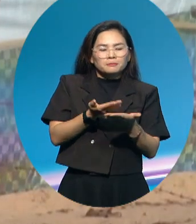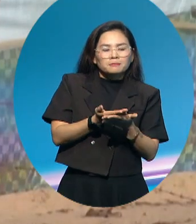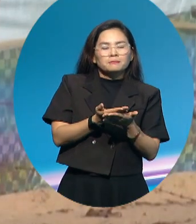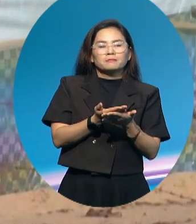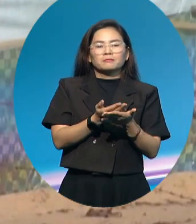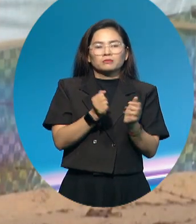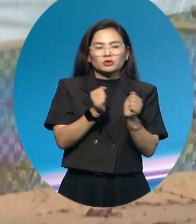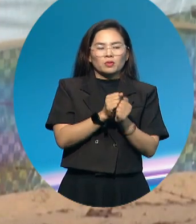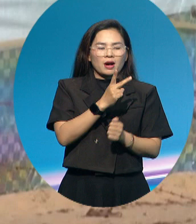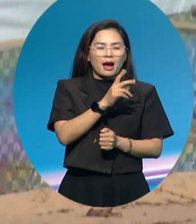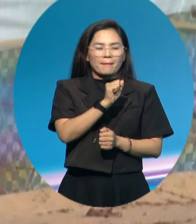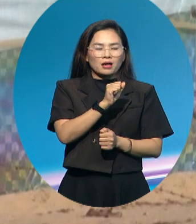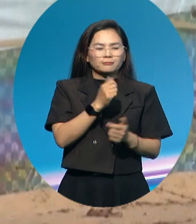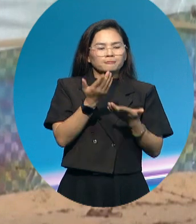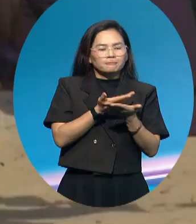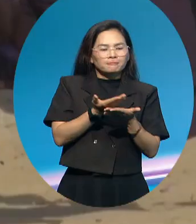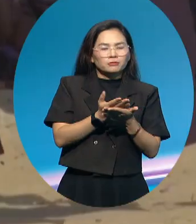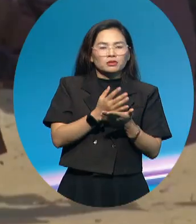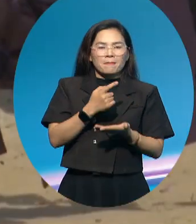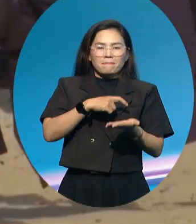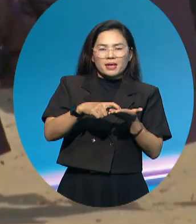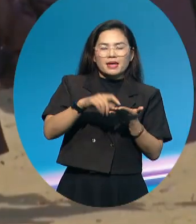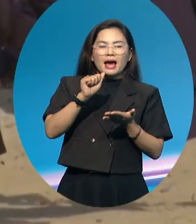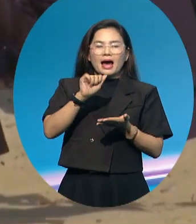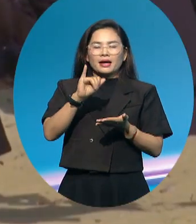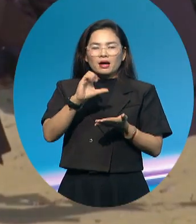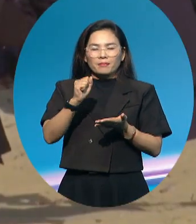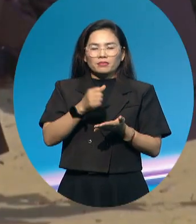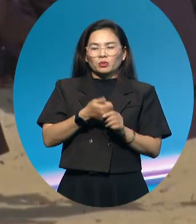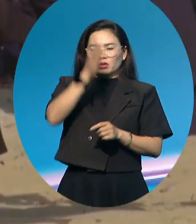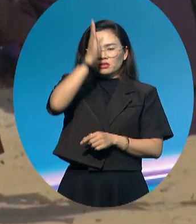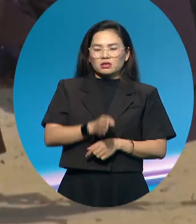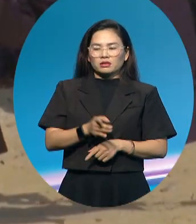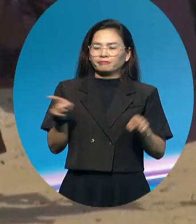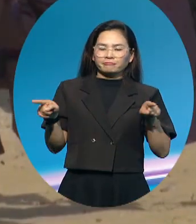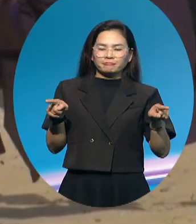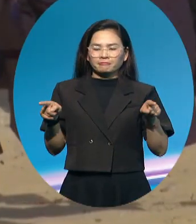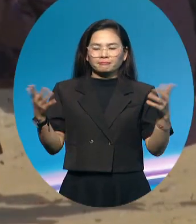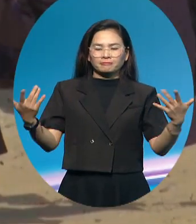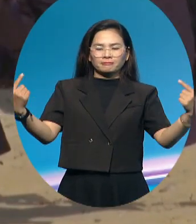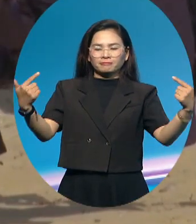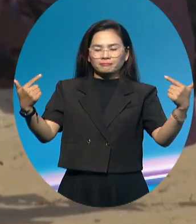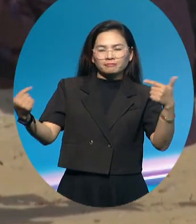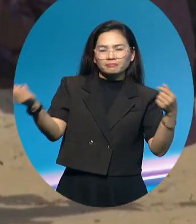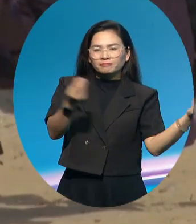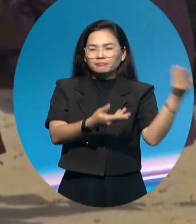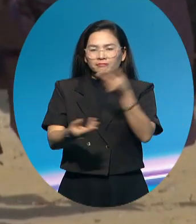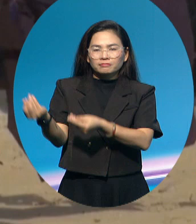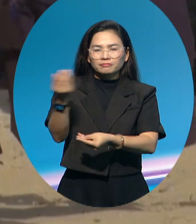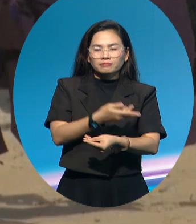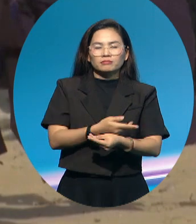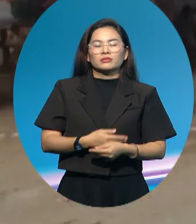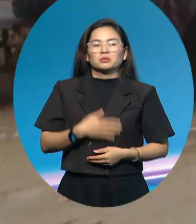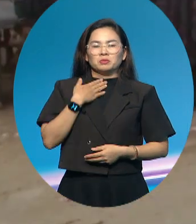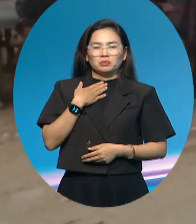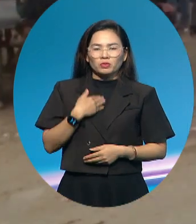với phong trào hội giáo hamas qua sự trung gian của Mỹ Ai Cập và Qatar quyết định được đưa ra sau khi phong trào hamas thể hiện sự linh hoạt liên